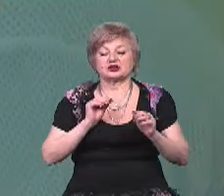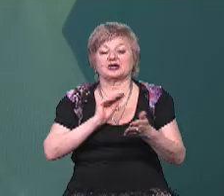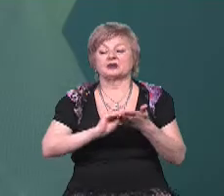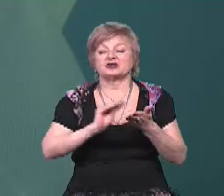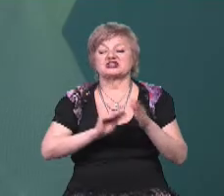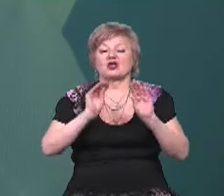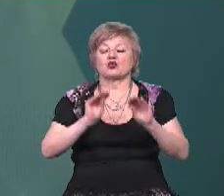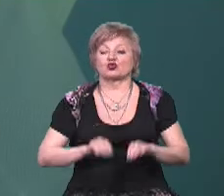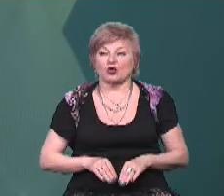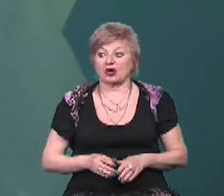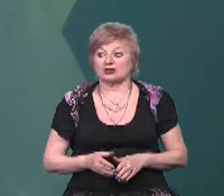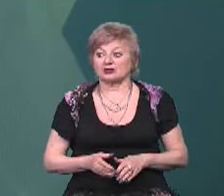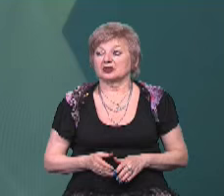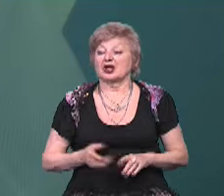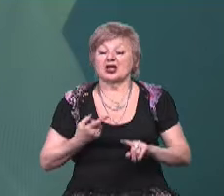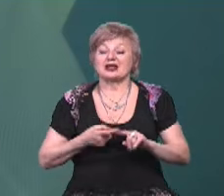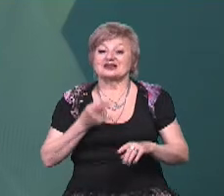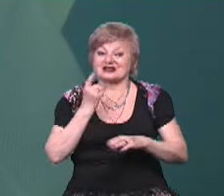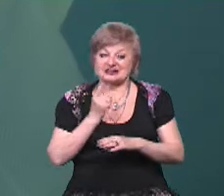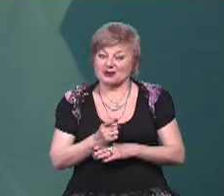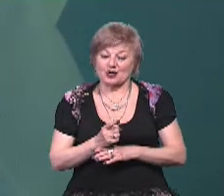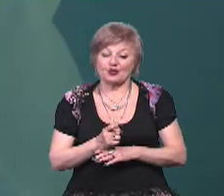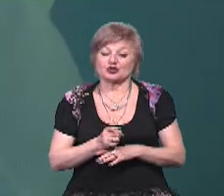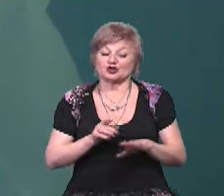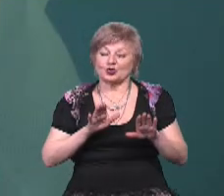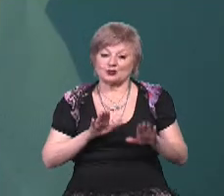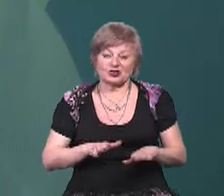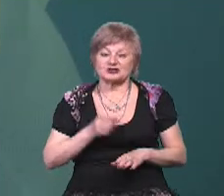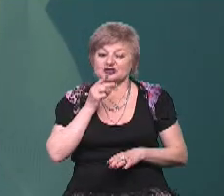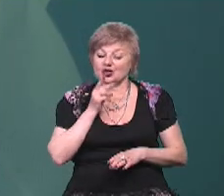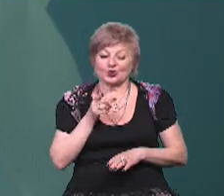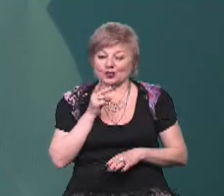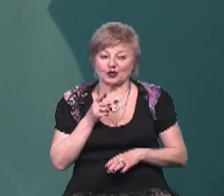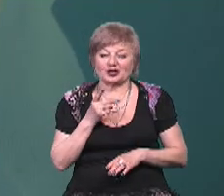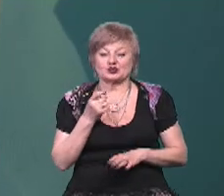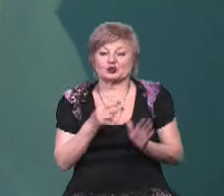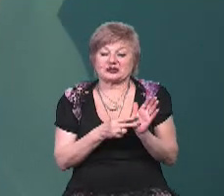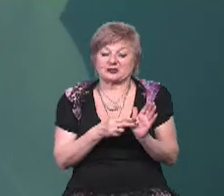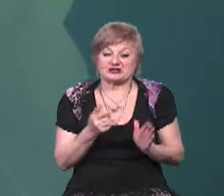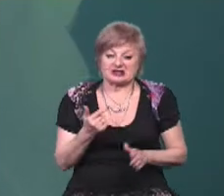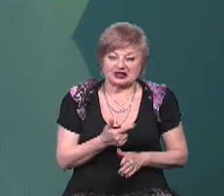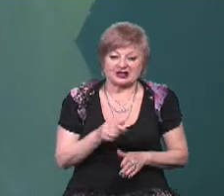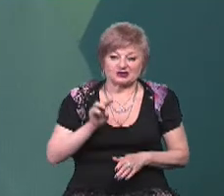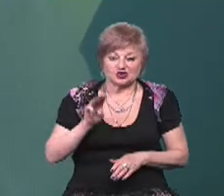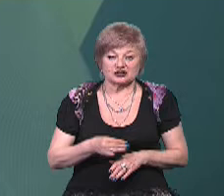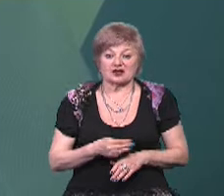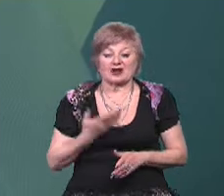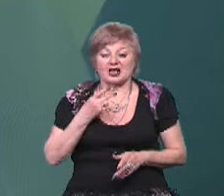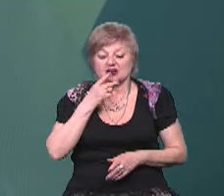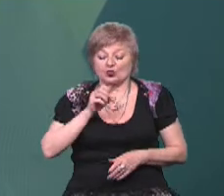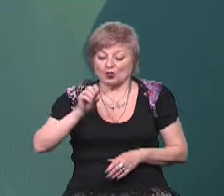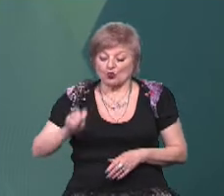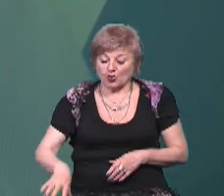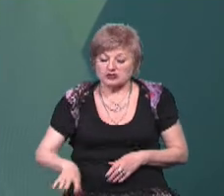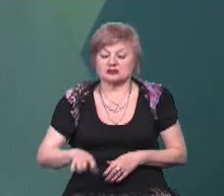на місці. За те, що вона курить в забороненому місці, вона отримує штраф 51-170 гривень, а якщо вона виконала цей недопалок на землю, то